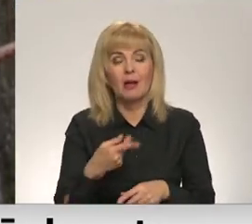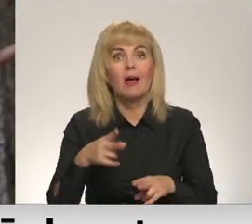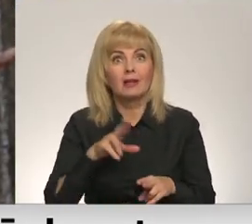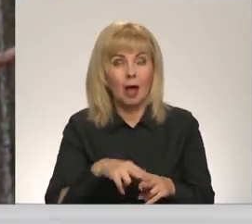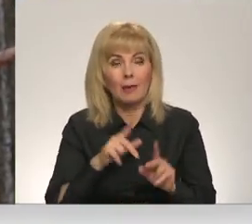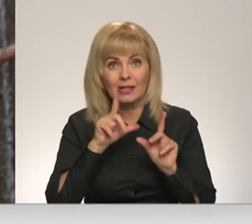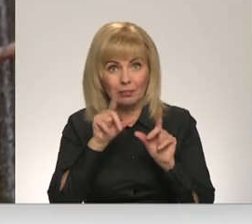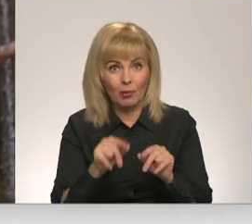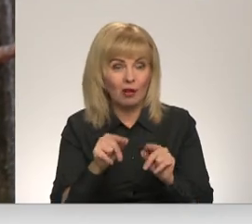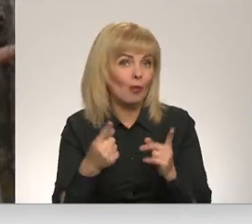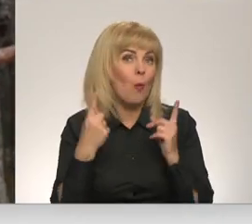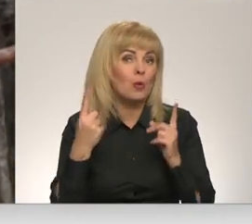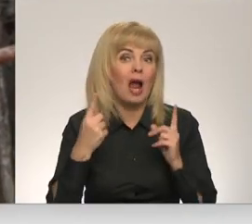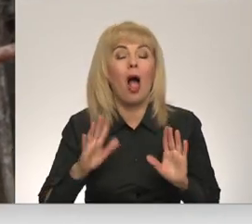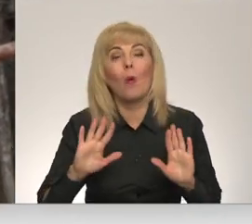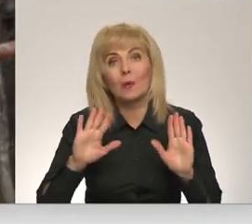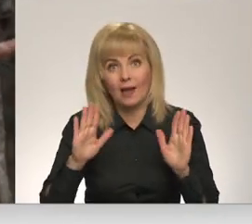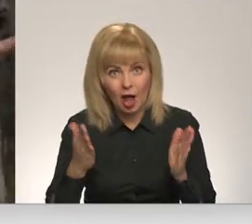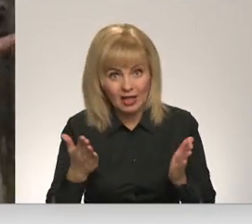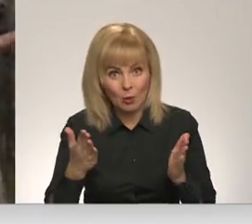braucam tādos unikālākos gadījumos.